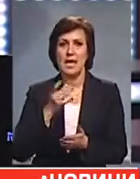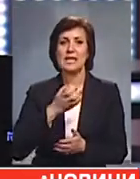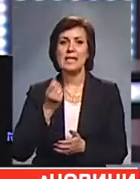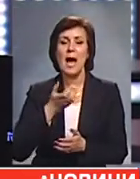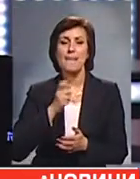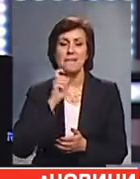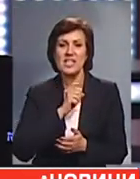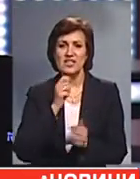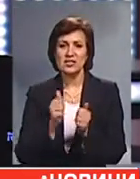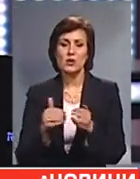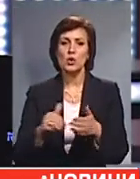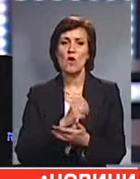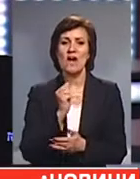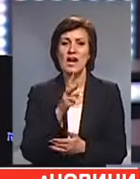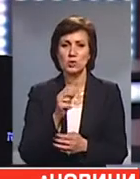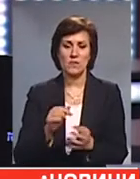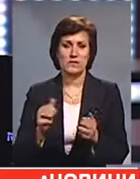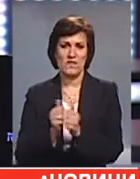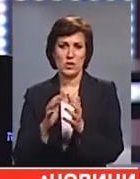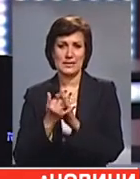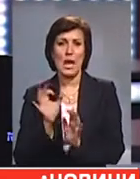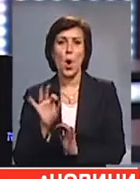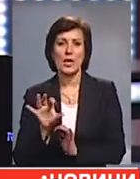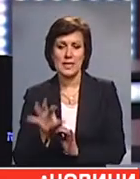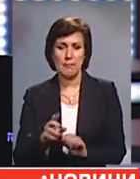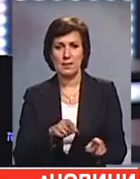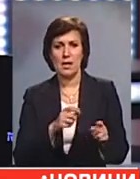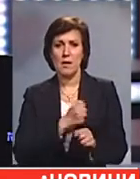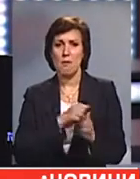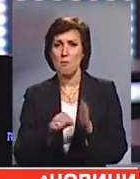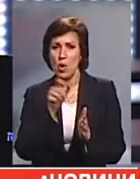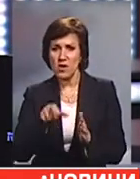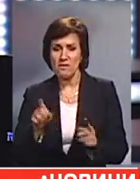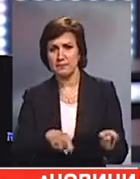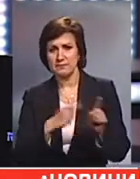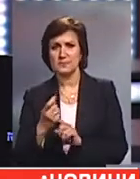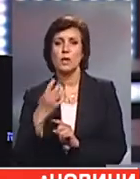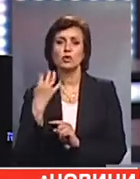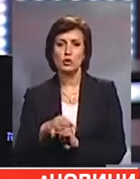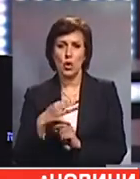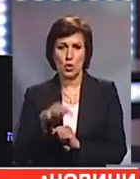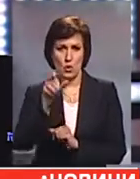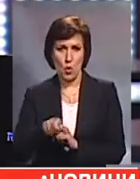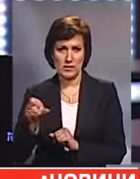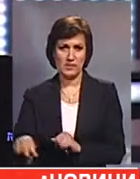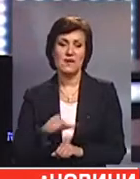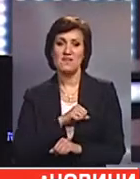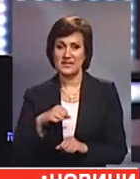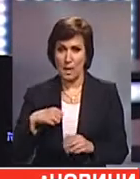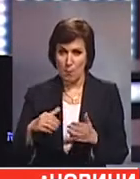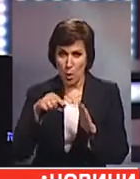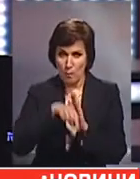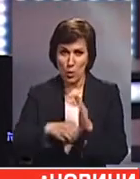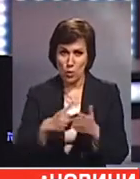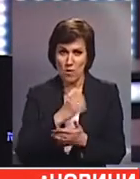від Новоазовська і в районі села Октябрь бойовики перекинули дві групи майже 40 осіб. У самому Новоазовську